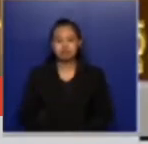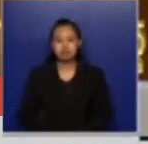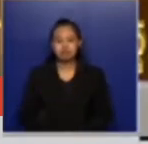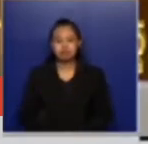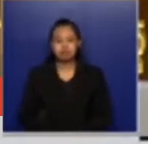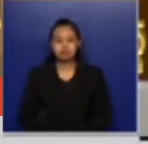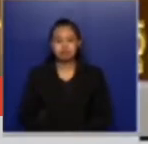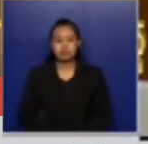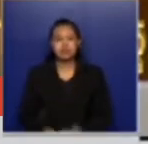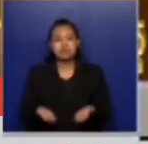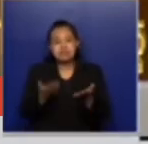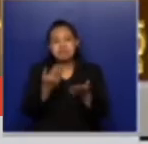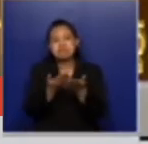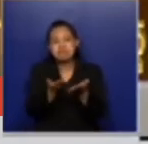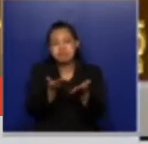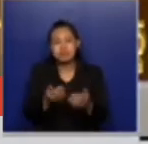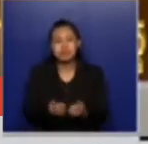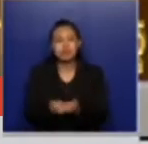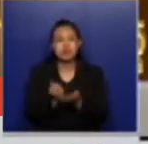ไอ้พวกนี้มันอวยหมดเลยครับ